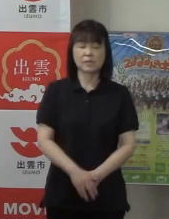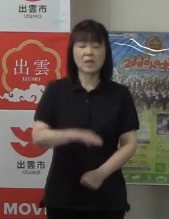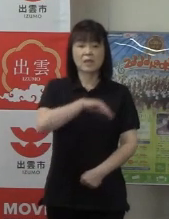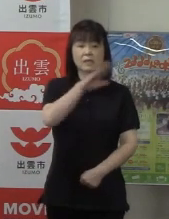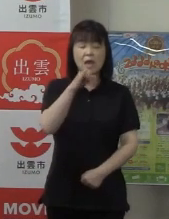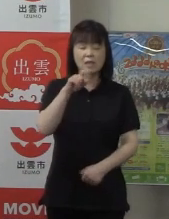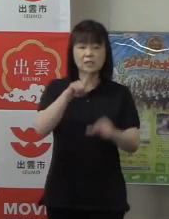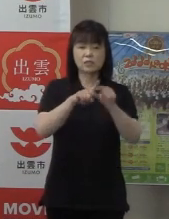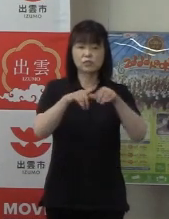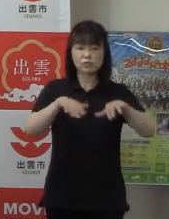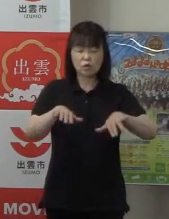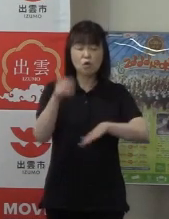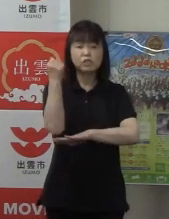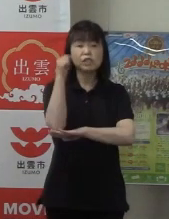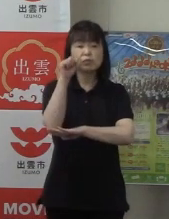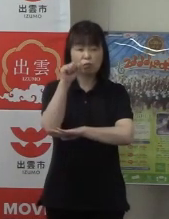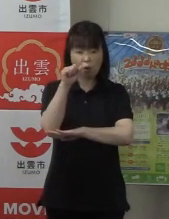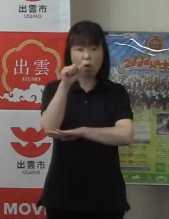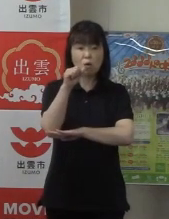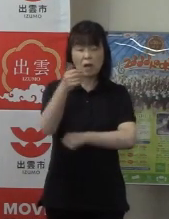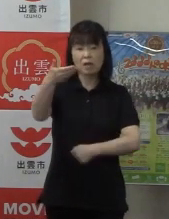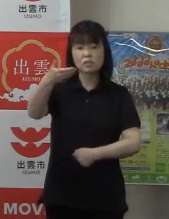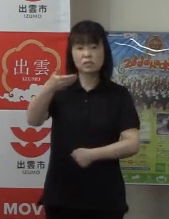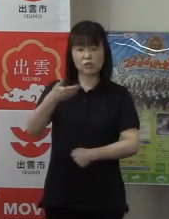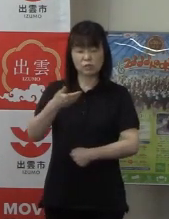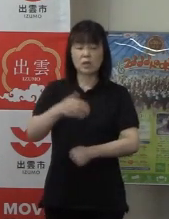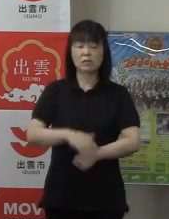最初新聞につきまして、もうそろそろ